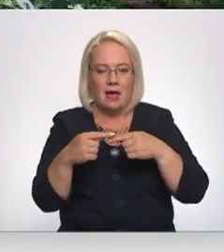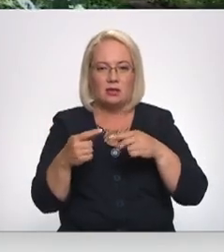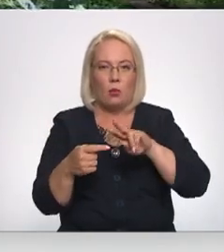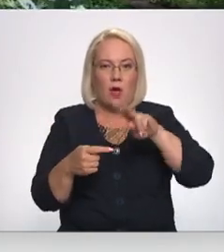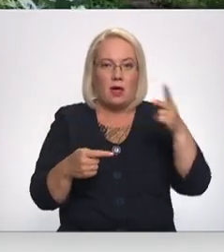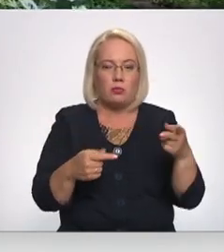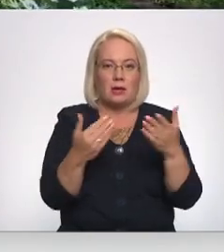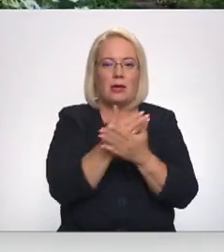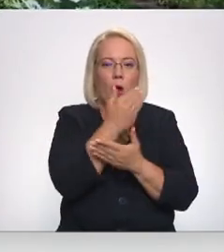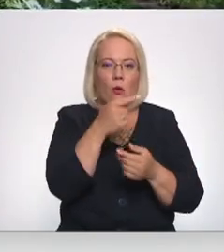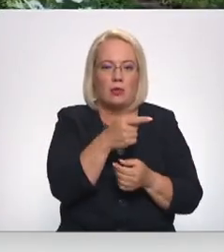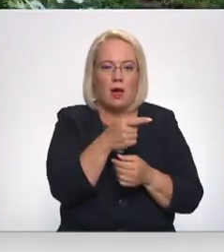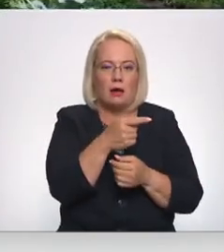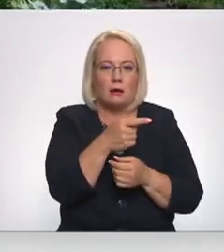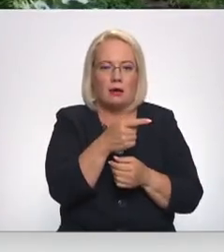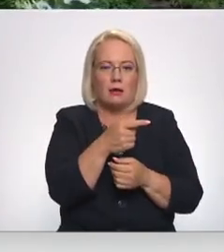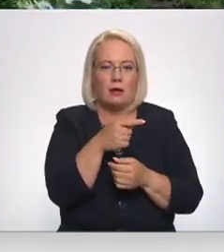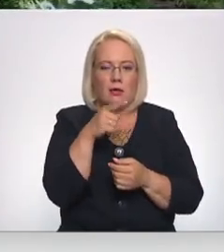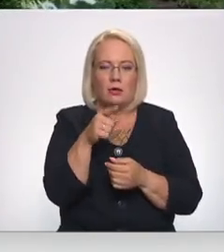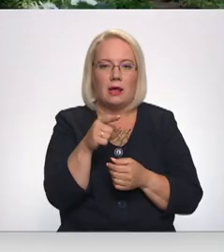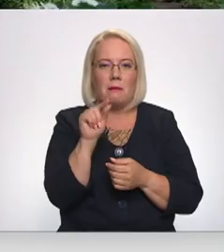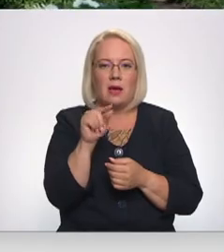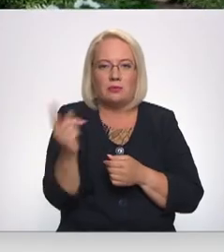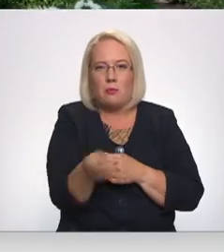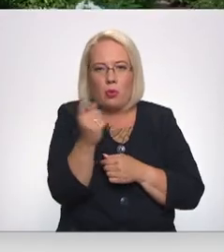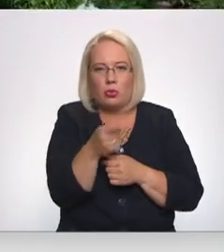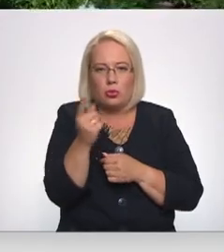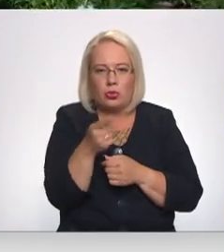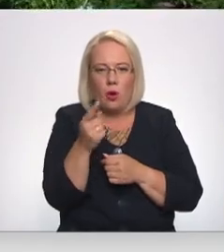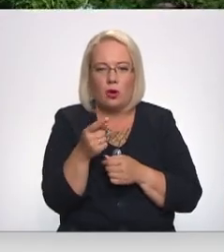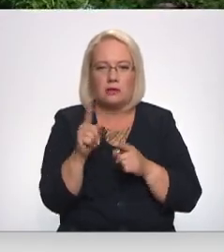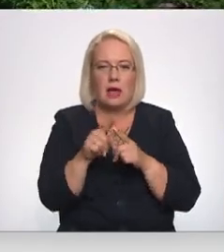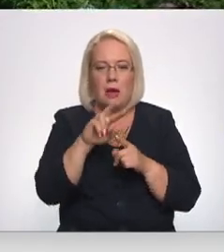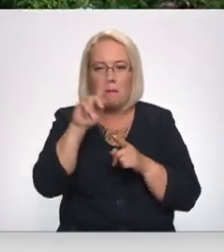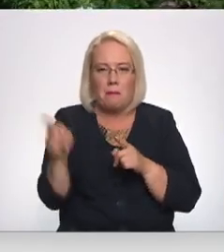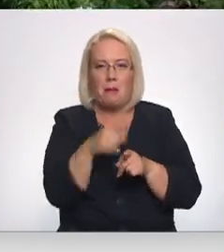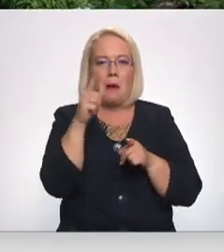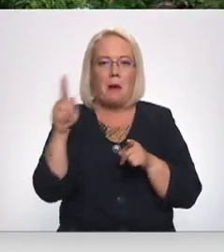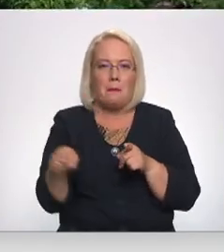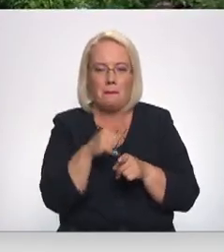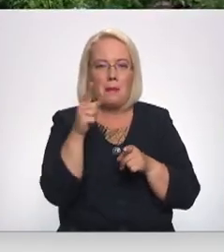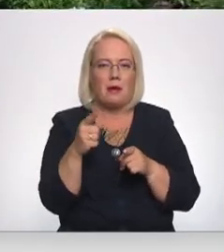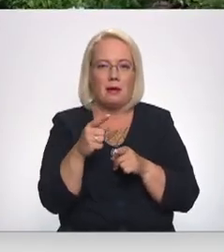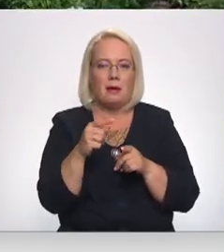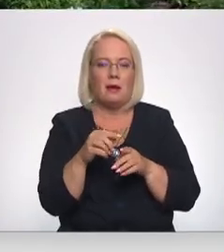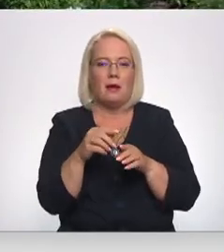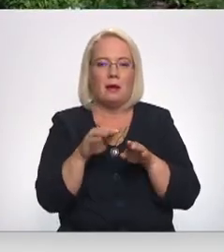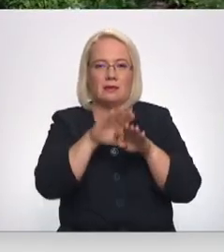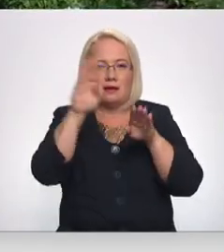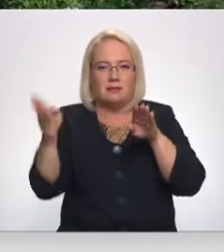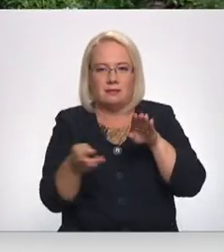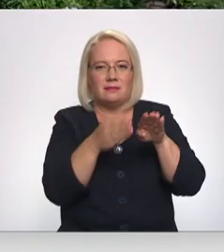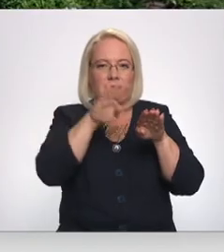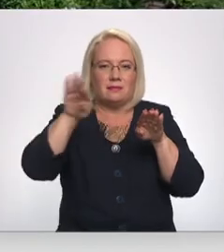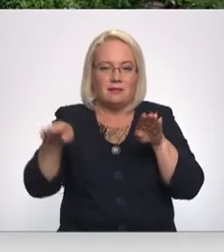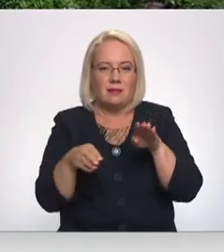vēl ir, tā kā tur ir iekšā maziņš motoriņš, kurš tad viņu pārtina laiku pa laikam. Nu un tad